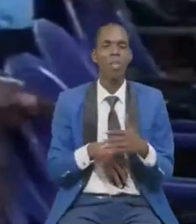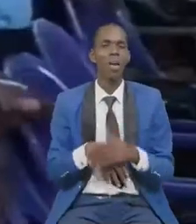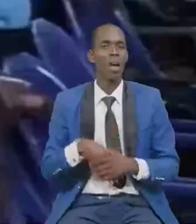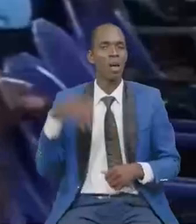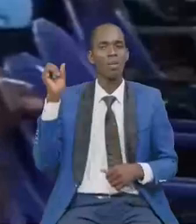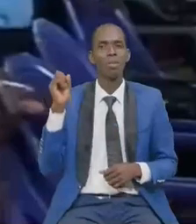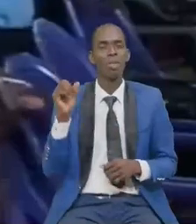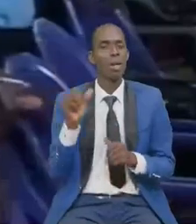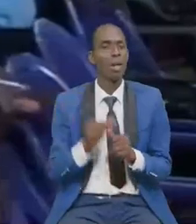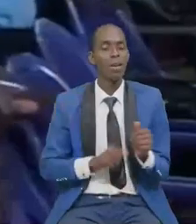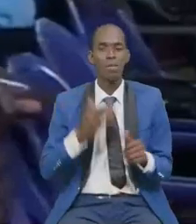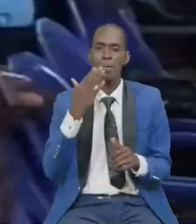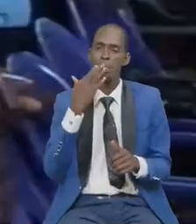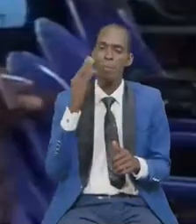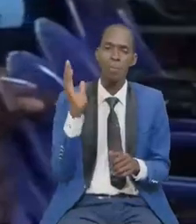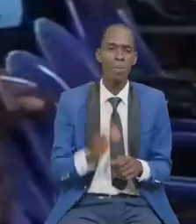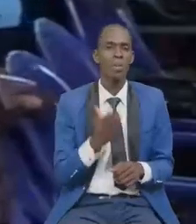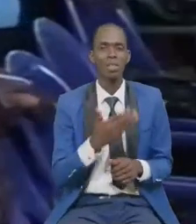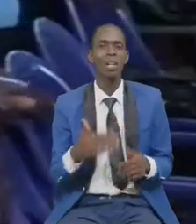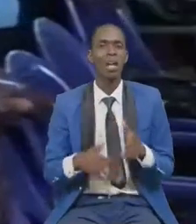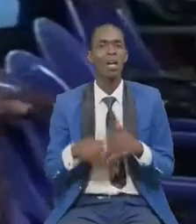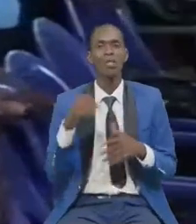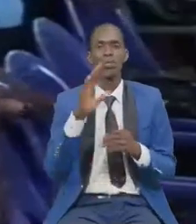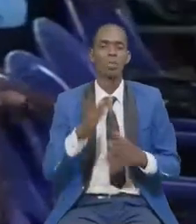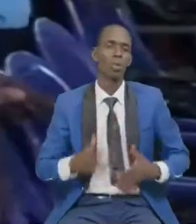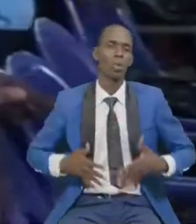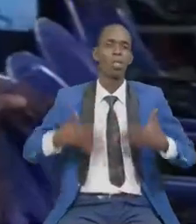toute chose maléfique de ta vie.